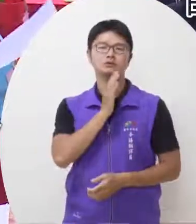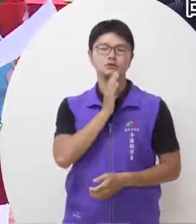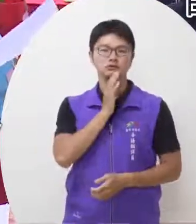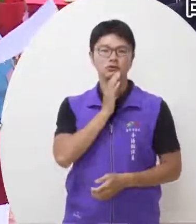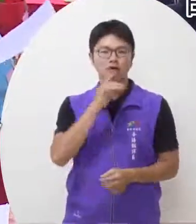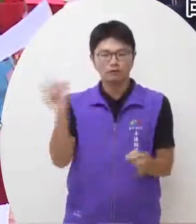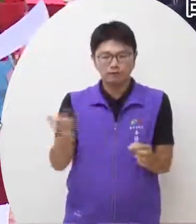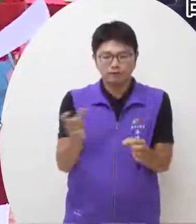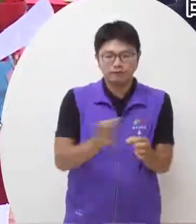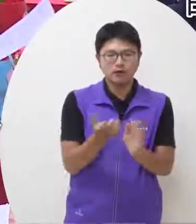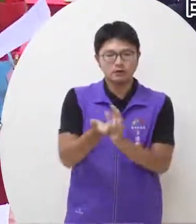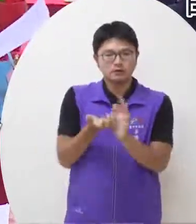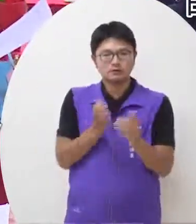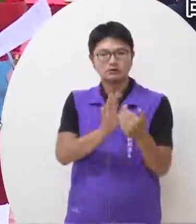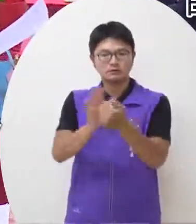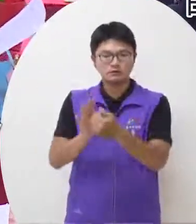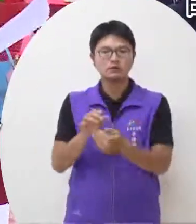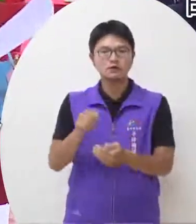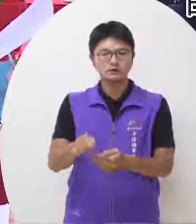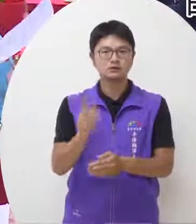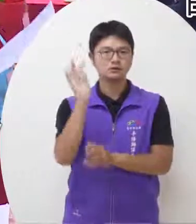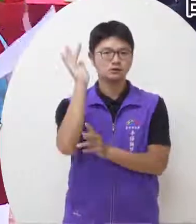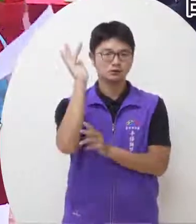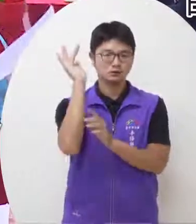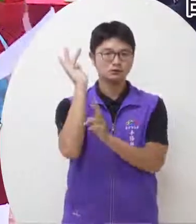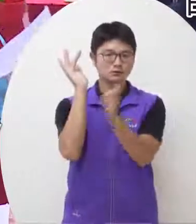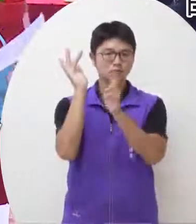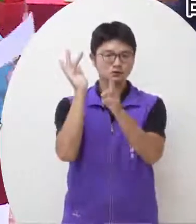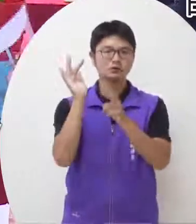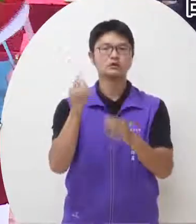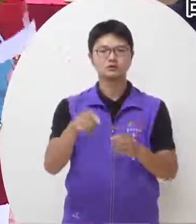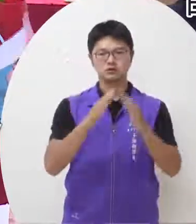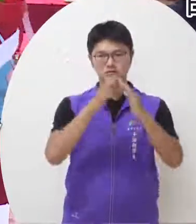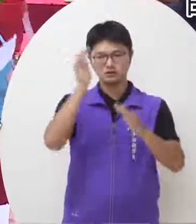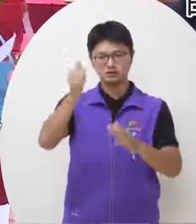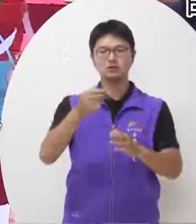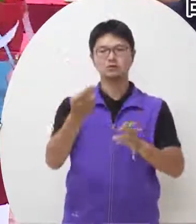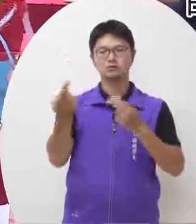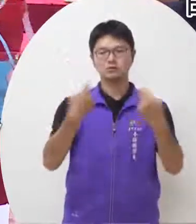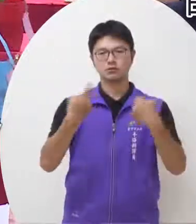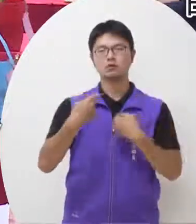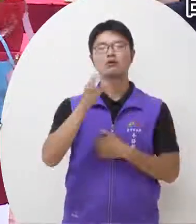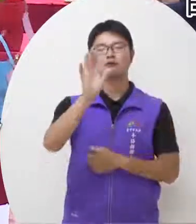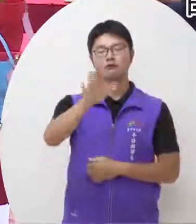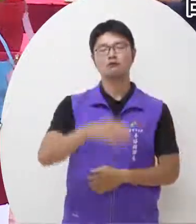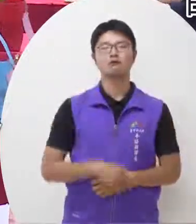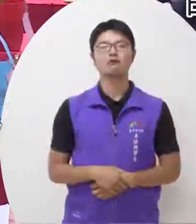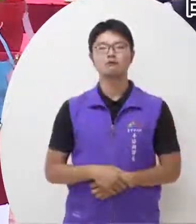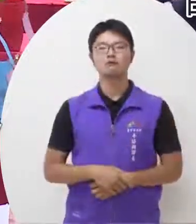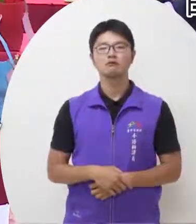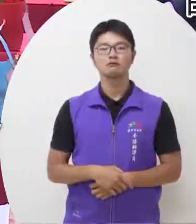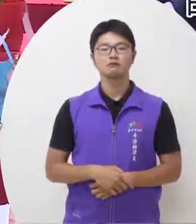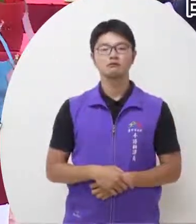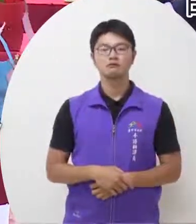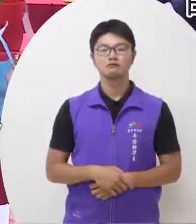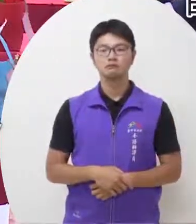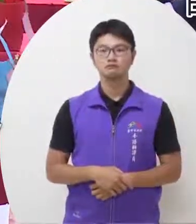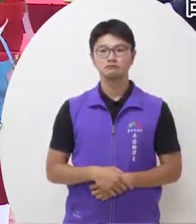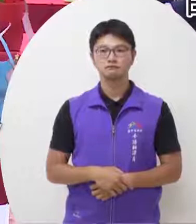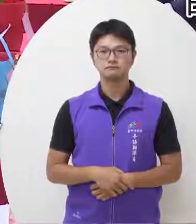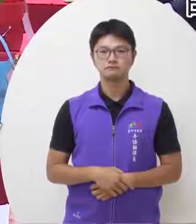是包括市长也有指示哦，这个都我们会提早作业来进行。那这个也获得到许多外界啊，包括前一阵